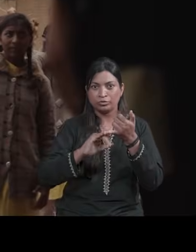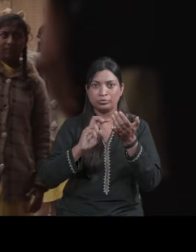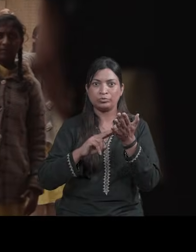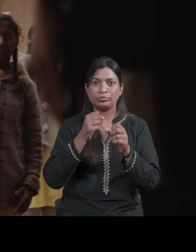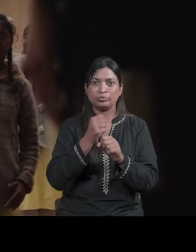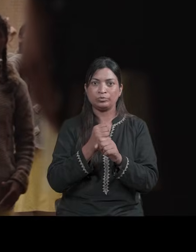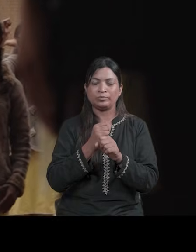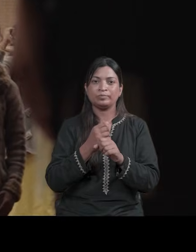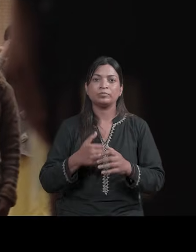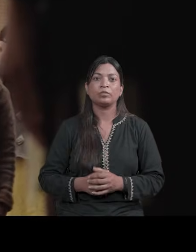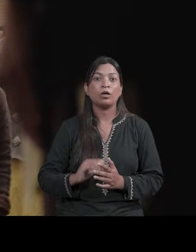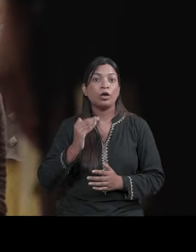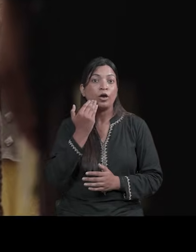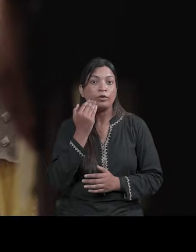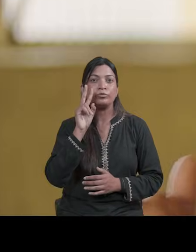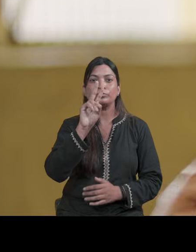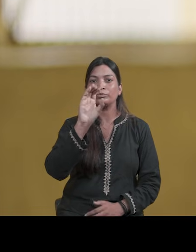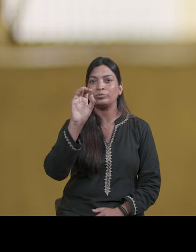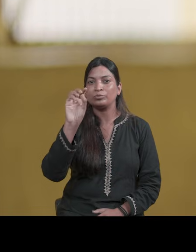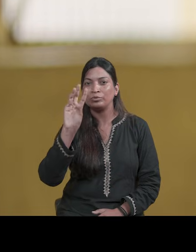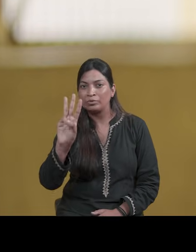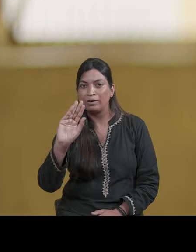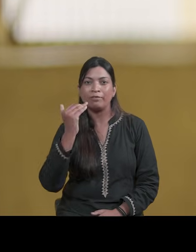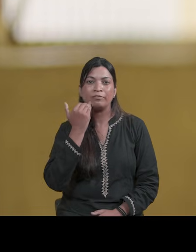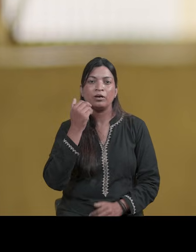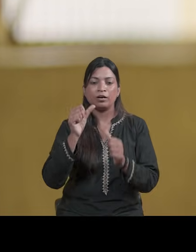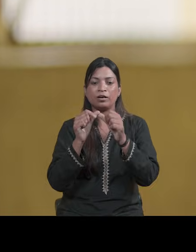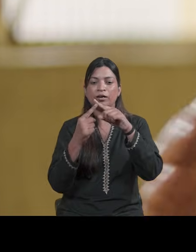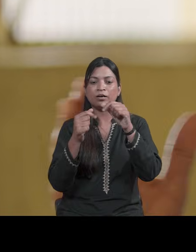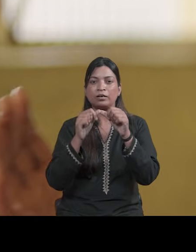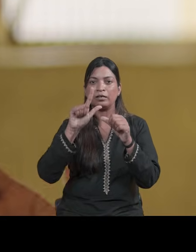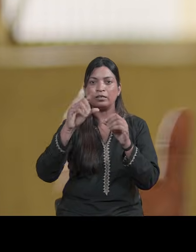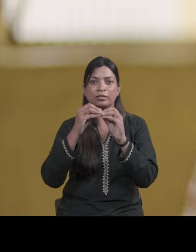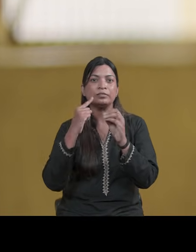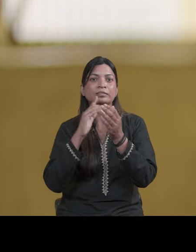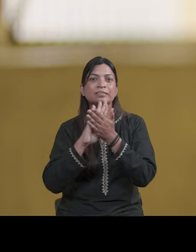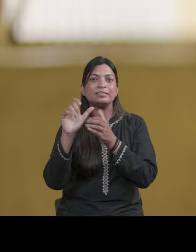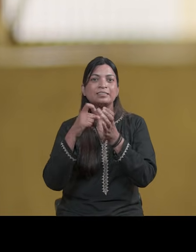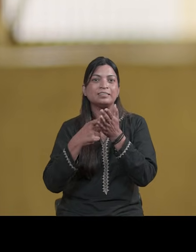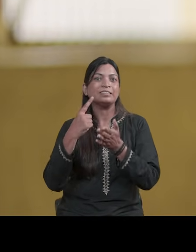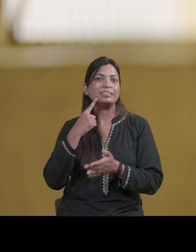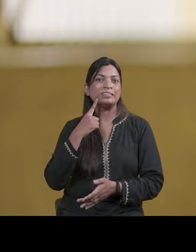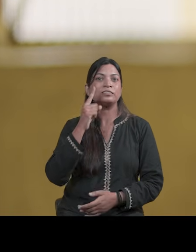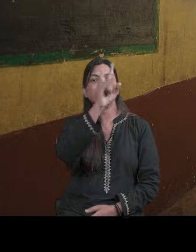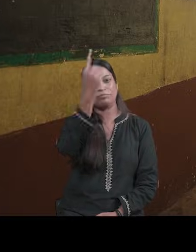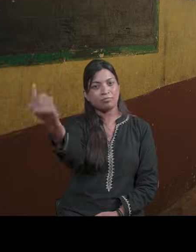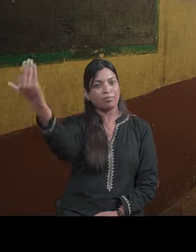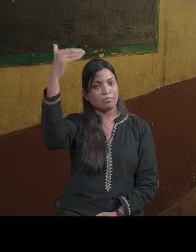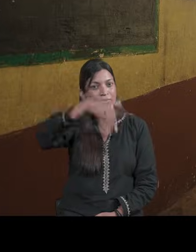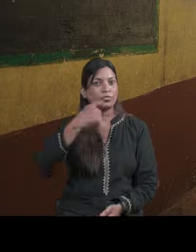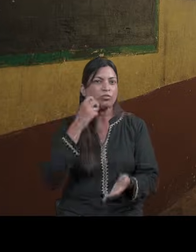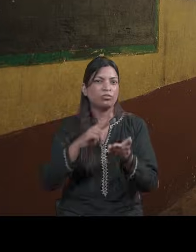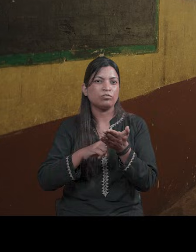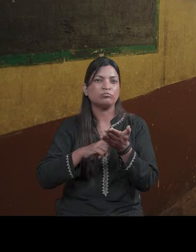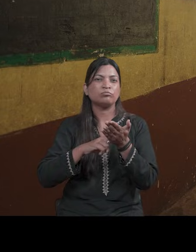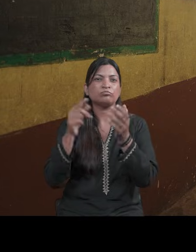उसको जब प्रधानमंत्री अटल बिहारी वाजपेयी जी वर्ष 2003 में इंदौर आए, तो राजेश सिंगड़कर साहब पायलट ड्यूटी में थे। हमने